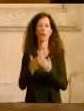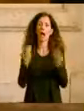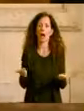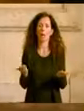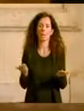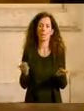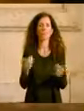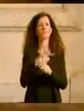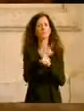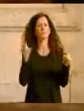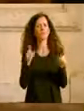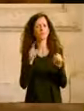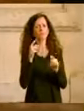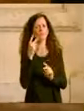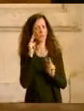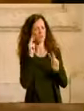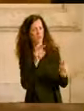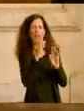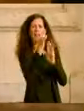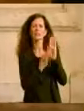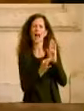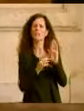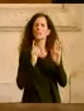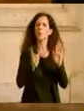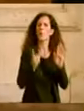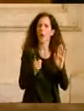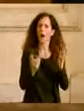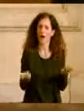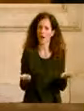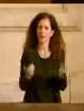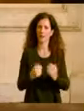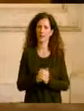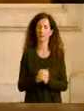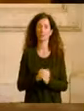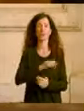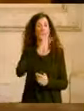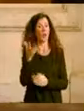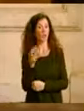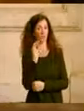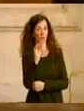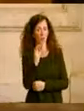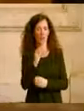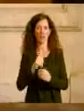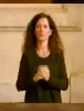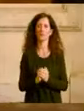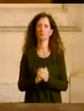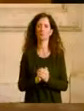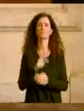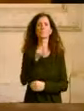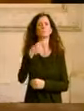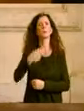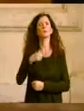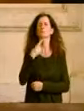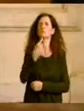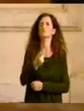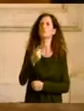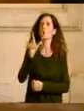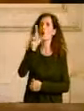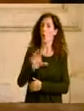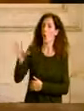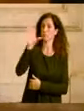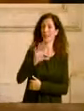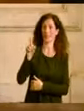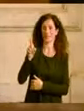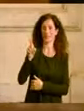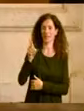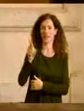ci si sta basando per riaprire? Su quei dati? Altra cosa, lei ha citato lei stesso il fatto che la Lombardia, ma non solo la Lombardia, dai